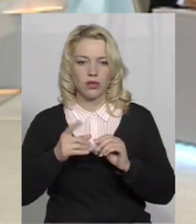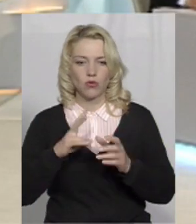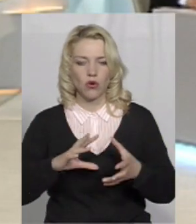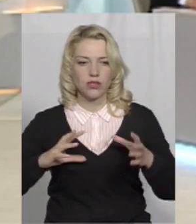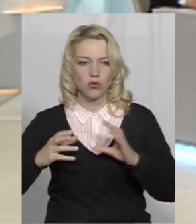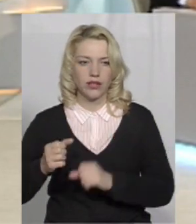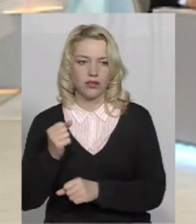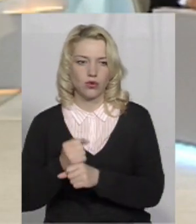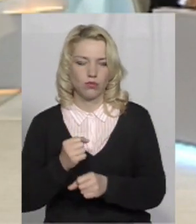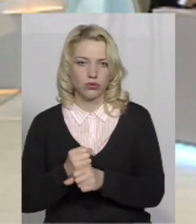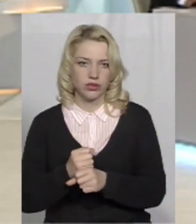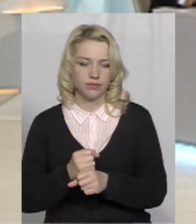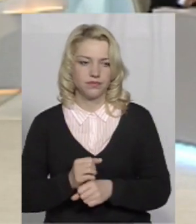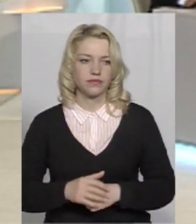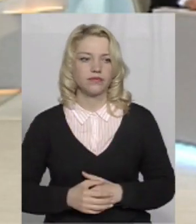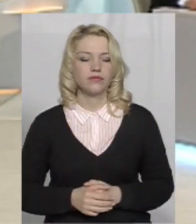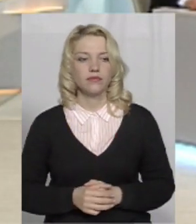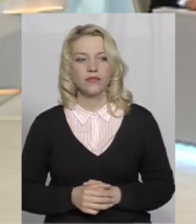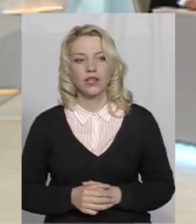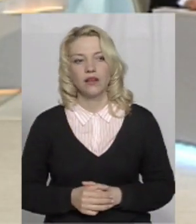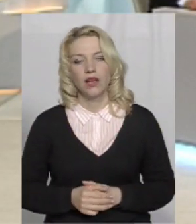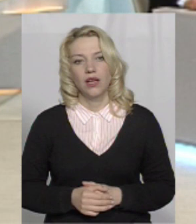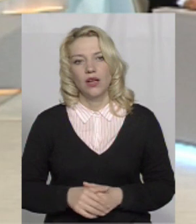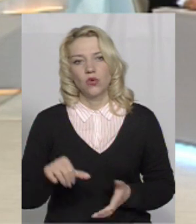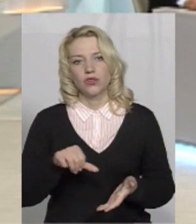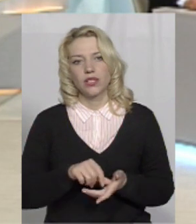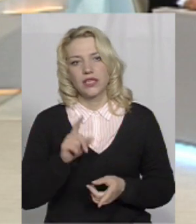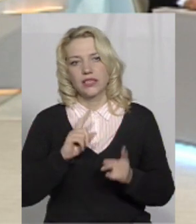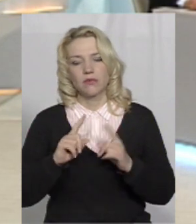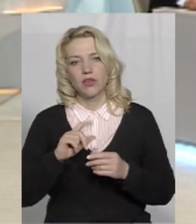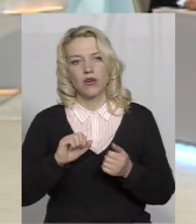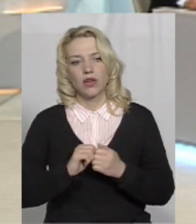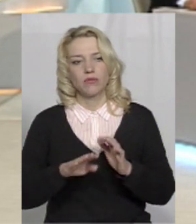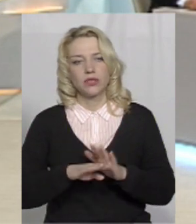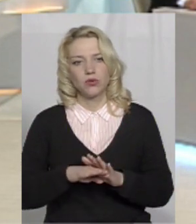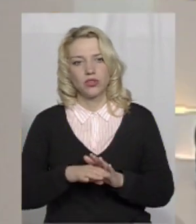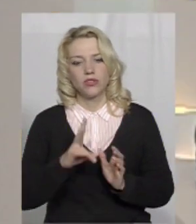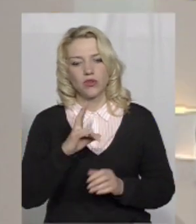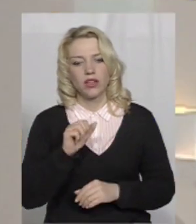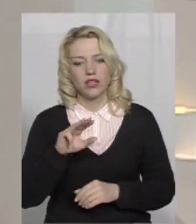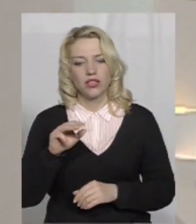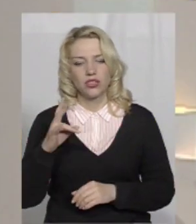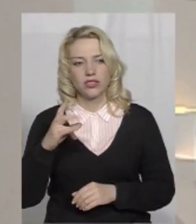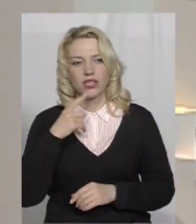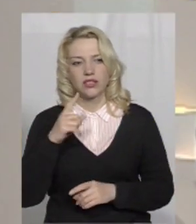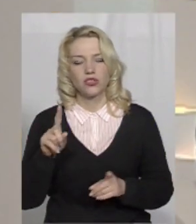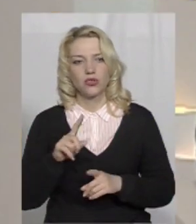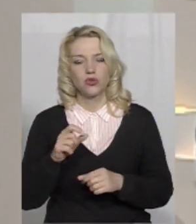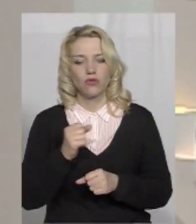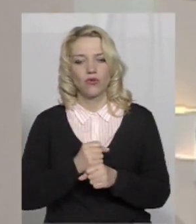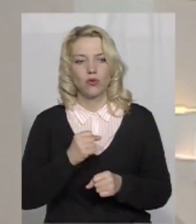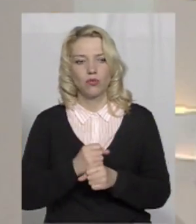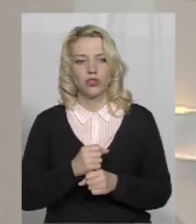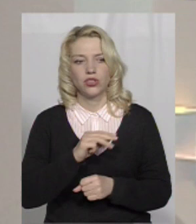результати проведеної роботи. Учасники семінару з Кам'янця-Подільського і Нетішина зазначили, що зараз у